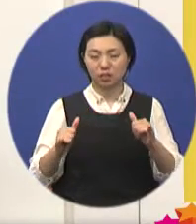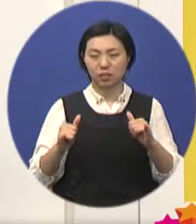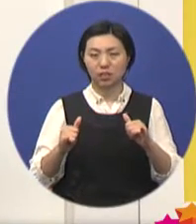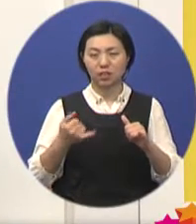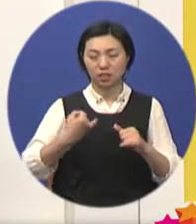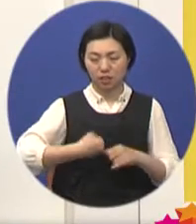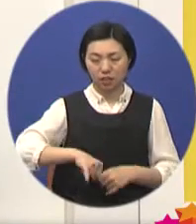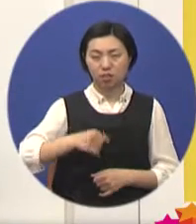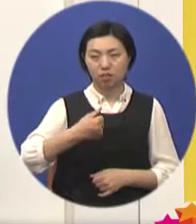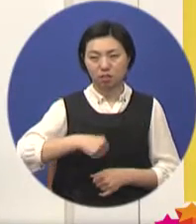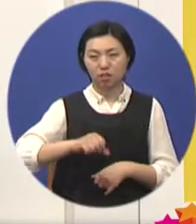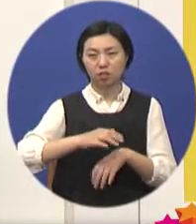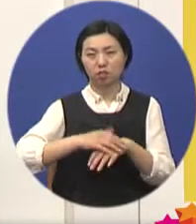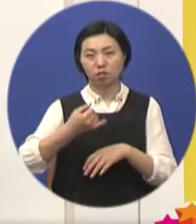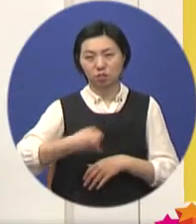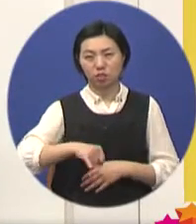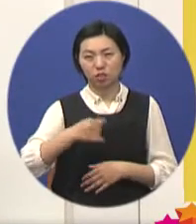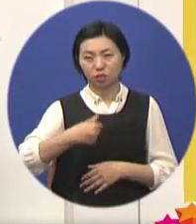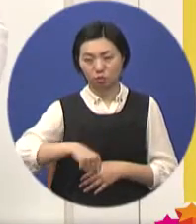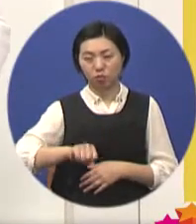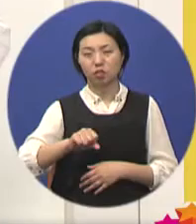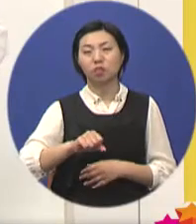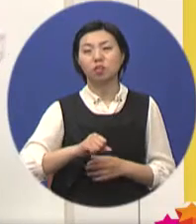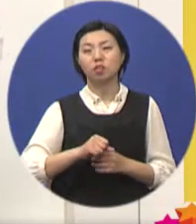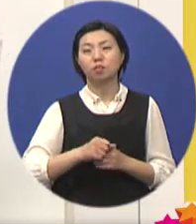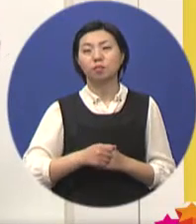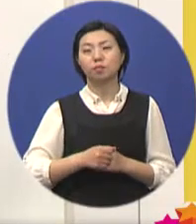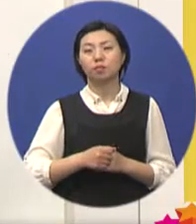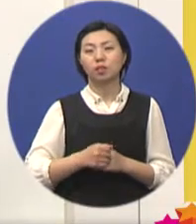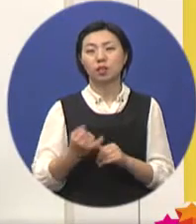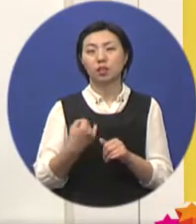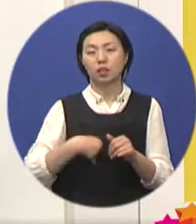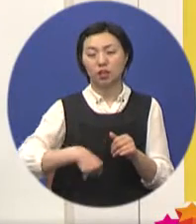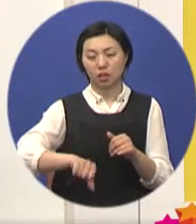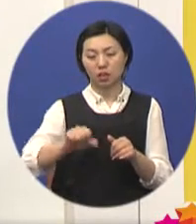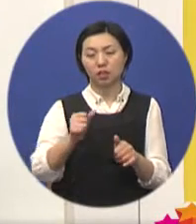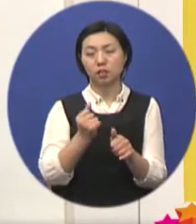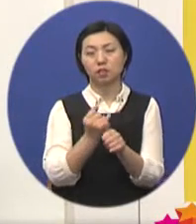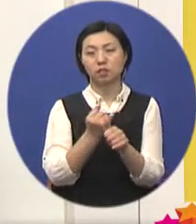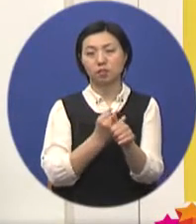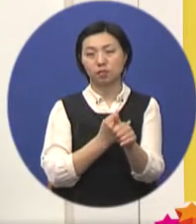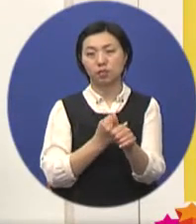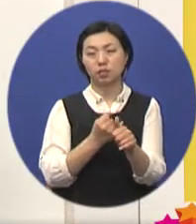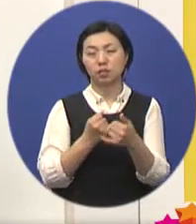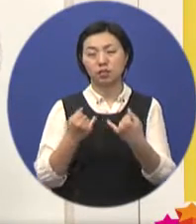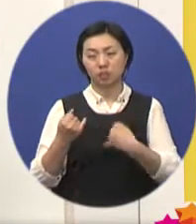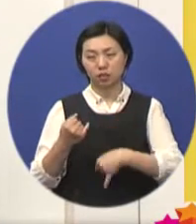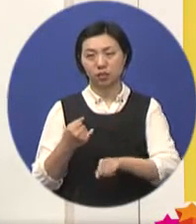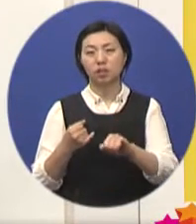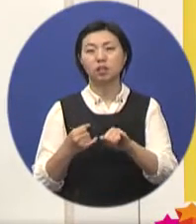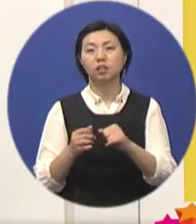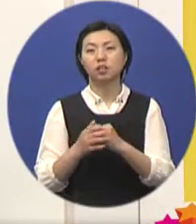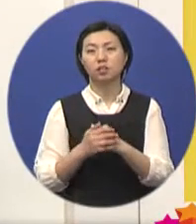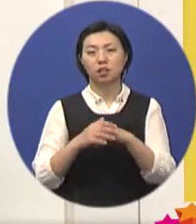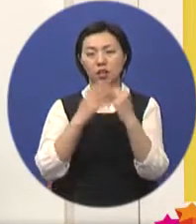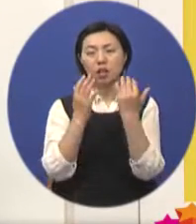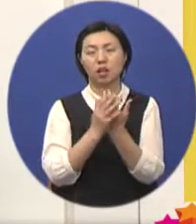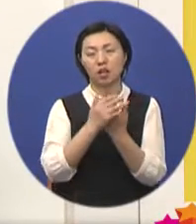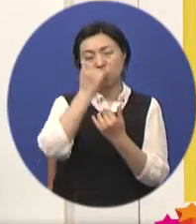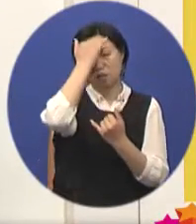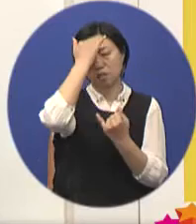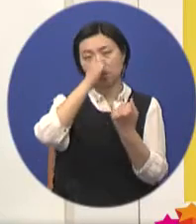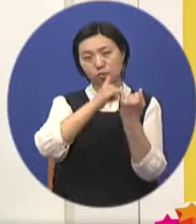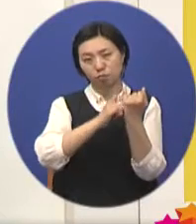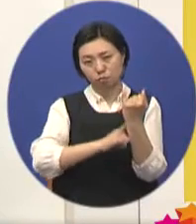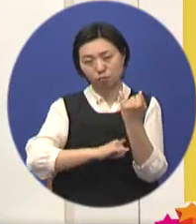모녀들, 그리고 손자, 손녀들, 그리고 또 며느리, 그리고 딸들 네. 다 부모 이렇게 네. 효부,